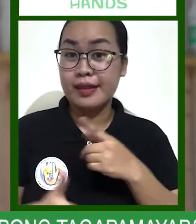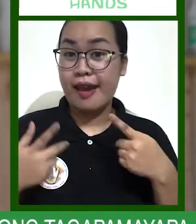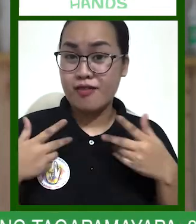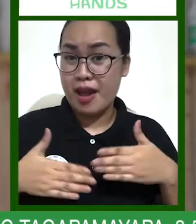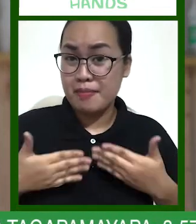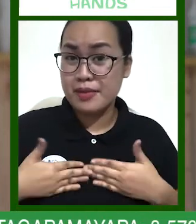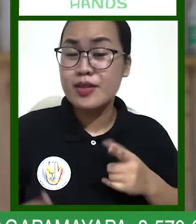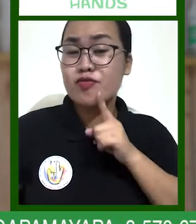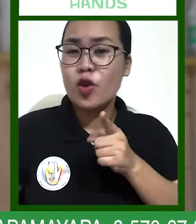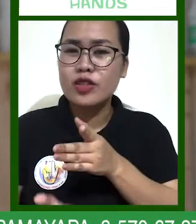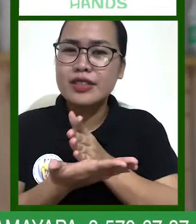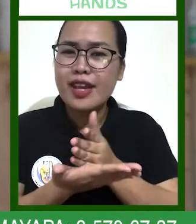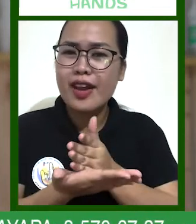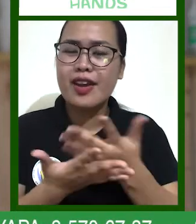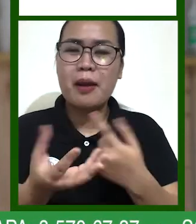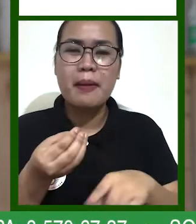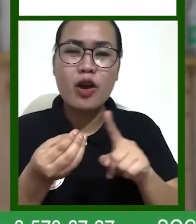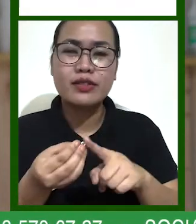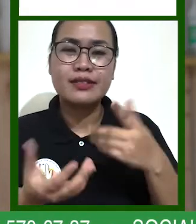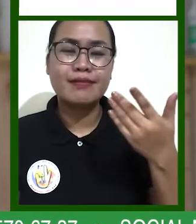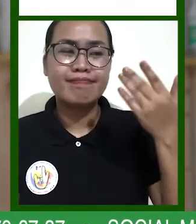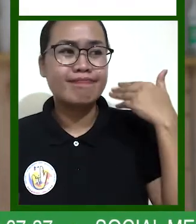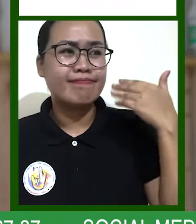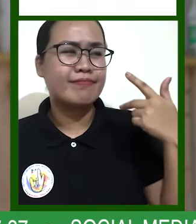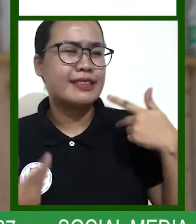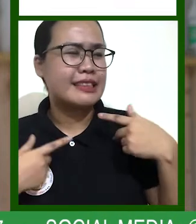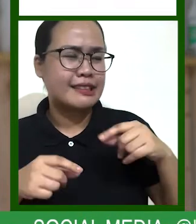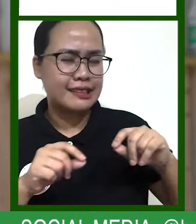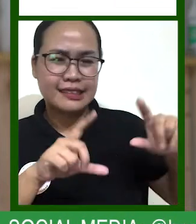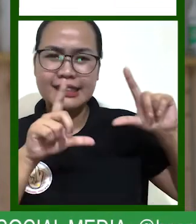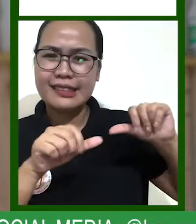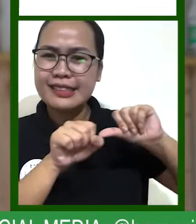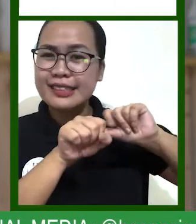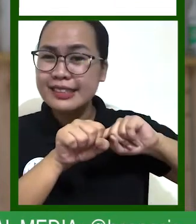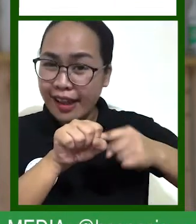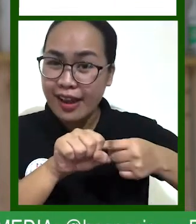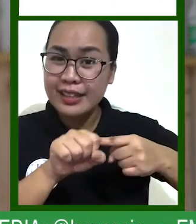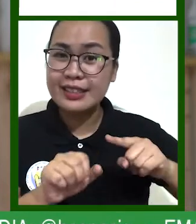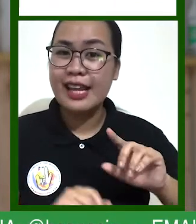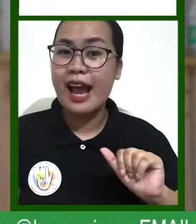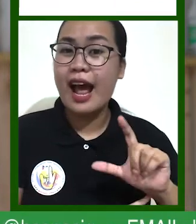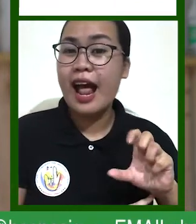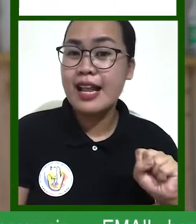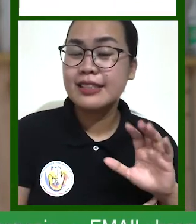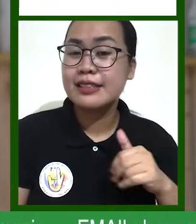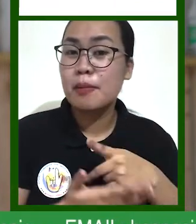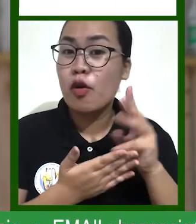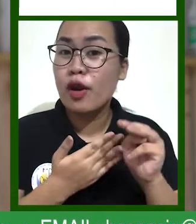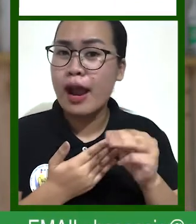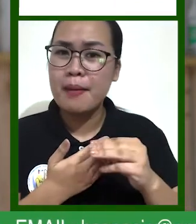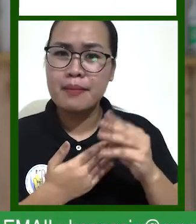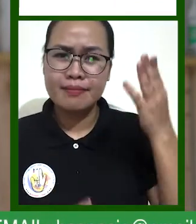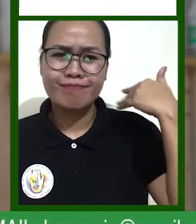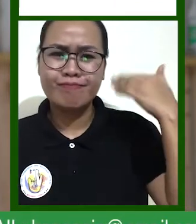and we're happy to share also with you na magmula nung nilunsad natin ang ALS program dito po sa Barangay San Antonio nung